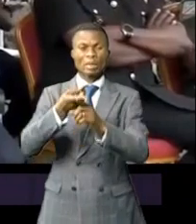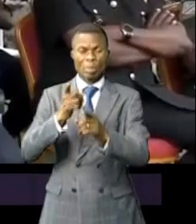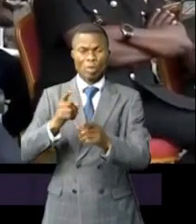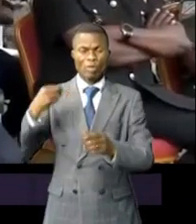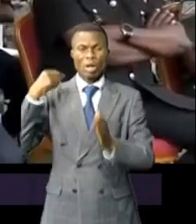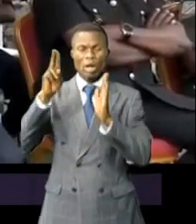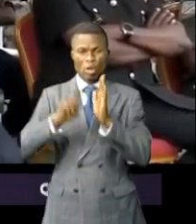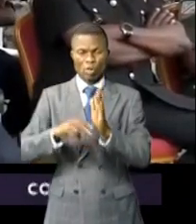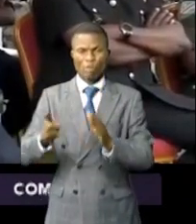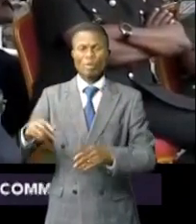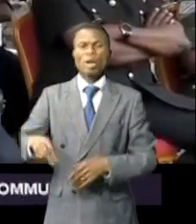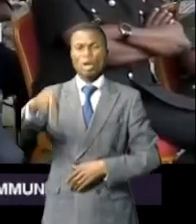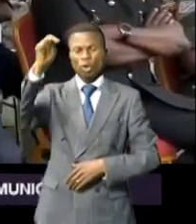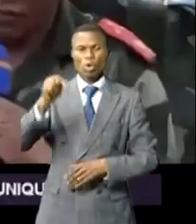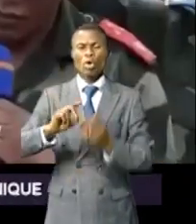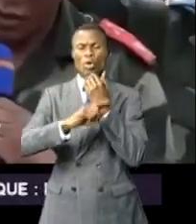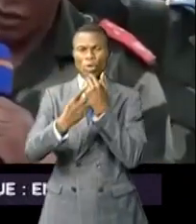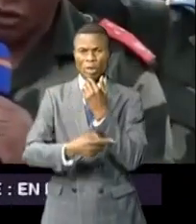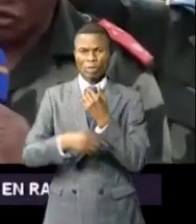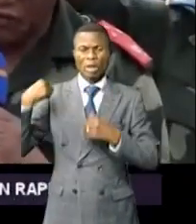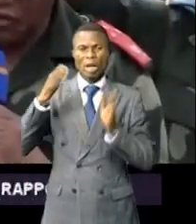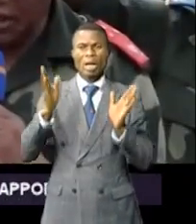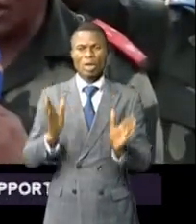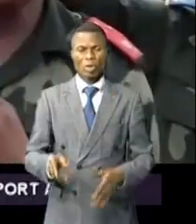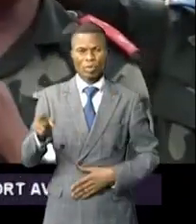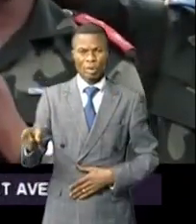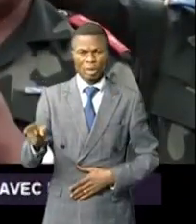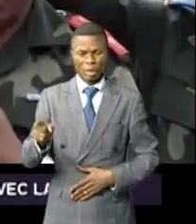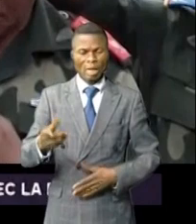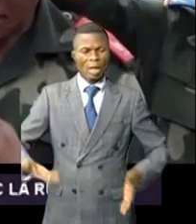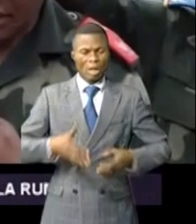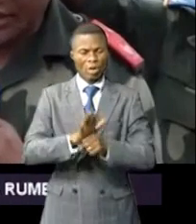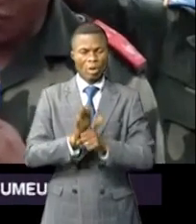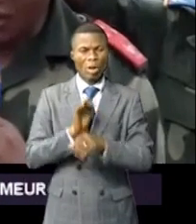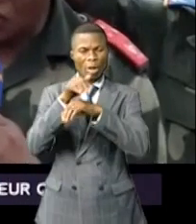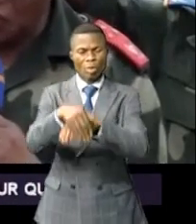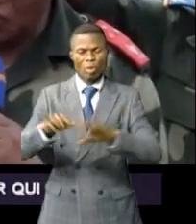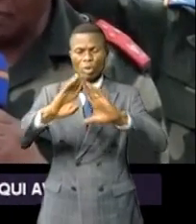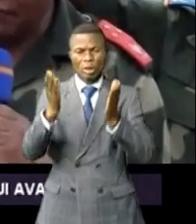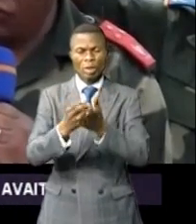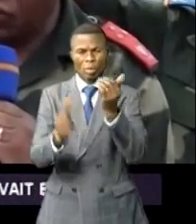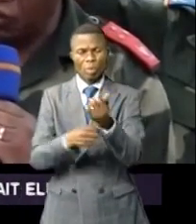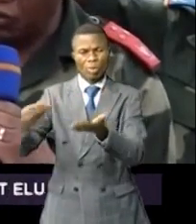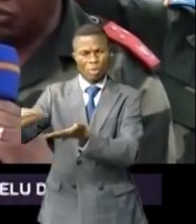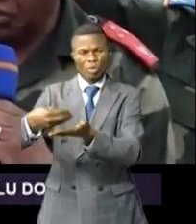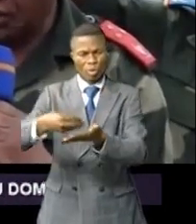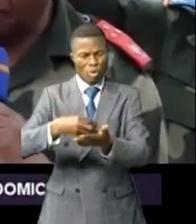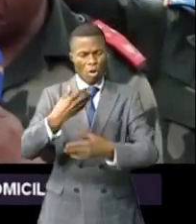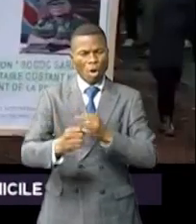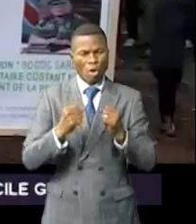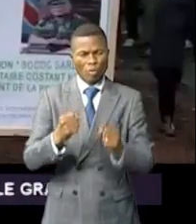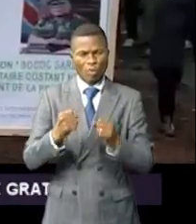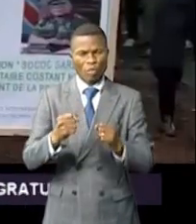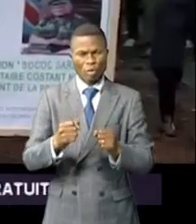Kivu. Dans son allocution, le gouverneur Constant Ndima a salué la contribution de tous ceux-là qui ont conjugué les efforts